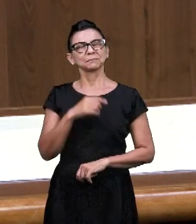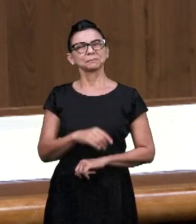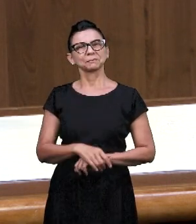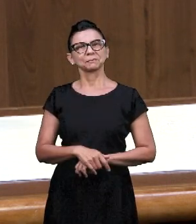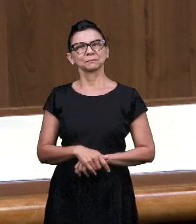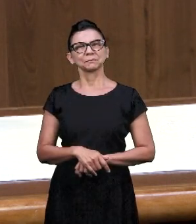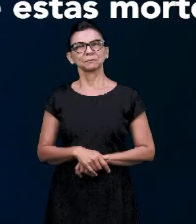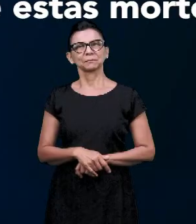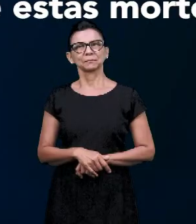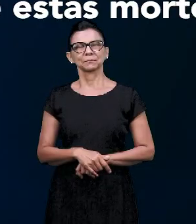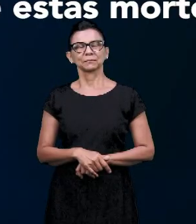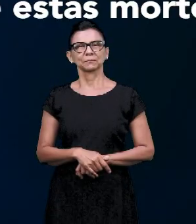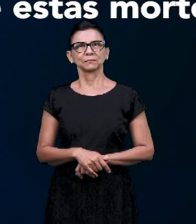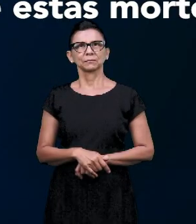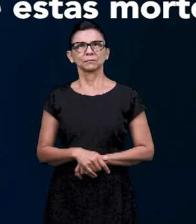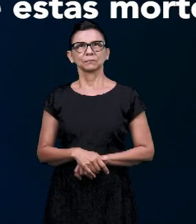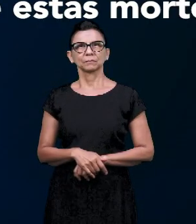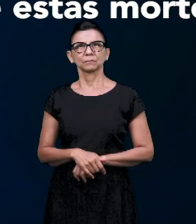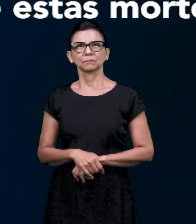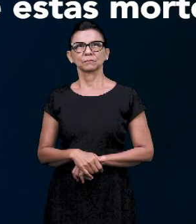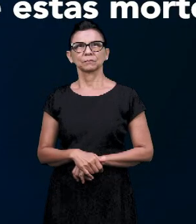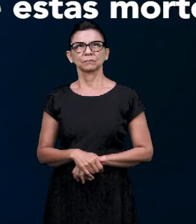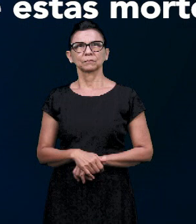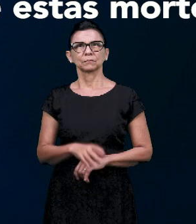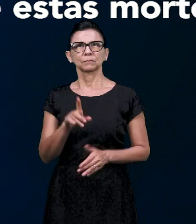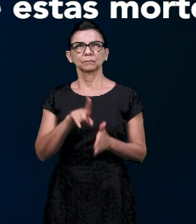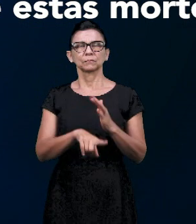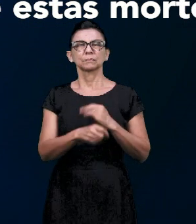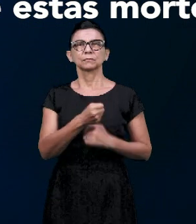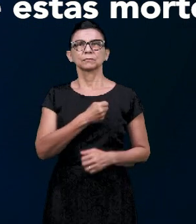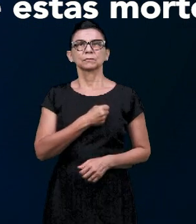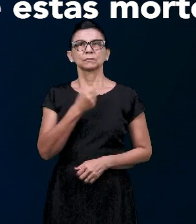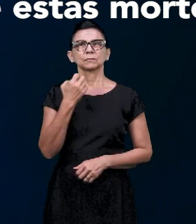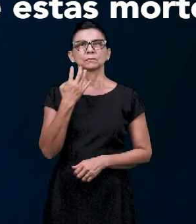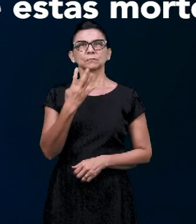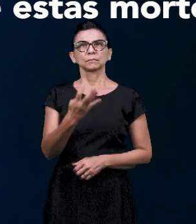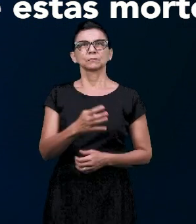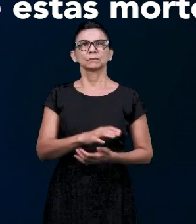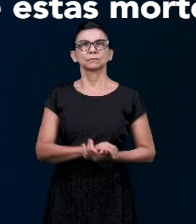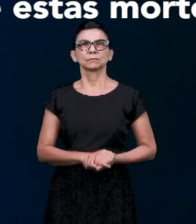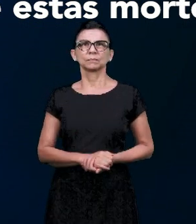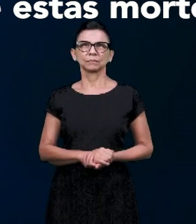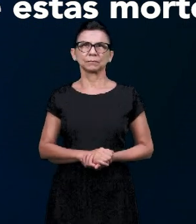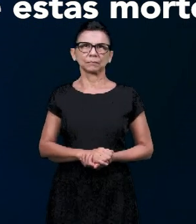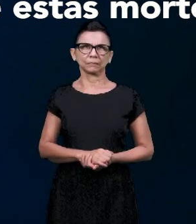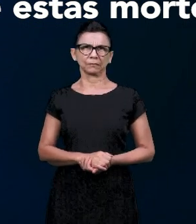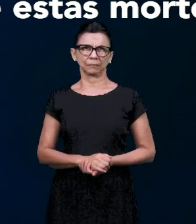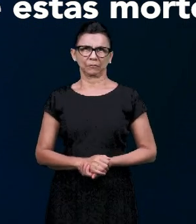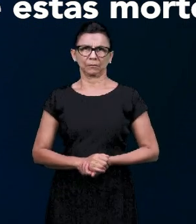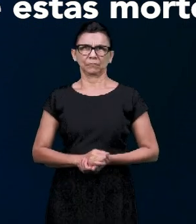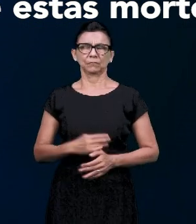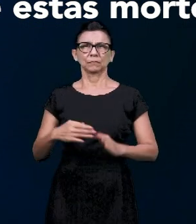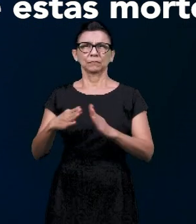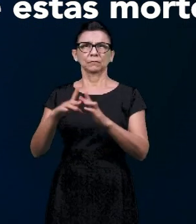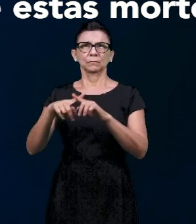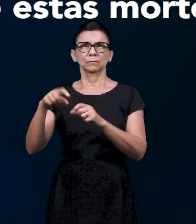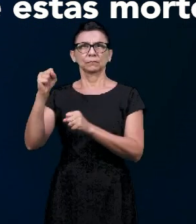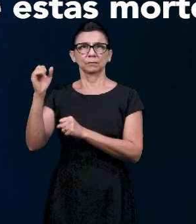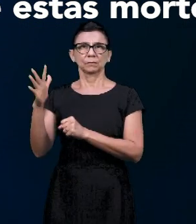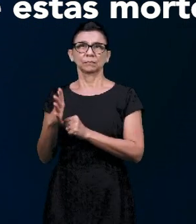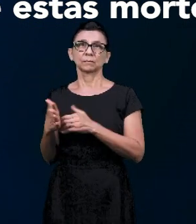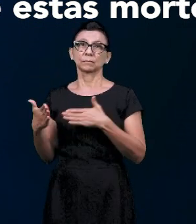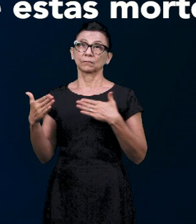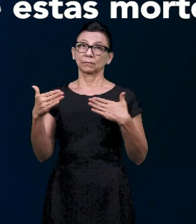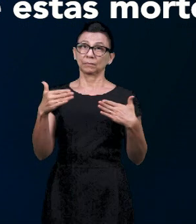question numéro 4, le fait qui a mené l'église de Sardes à se dévier du projet qui l'a amené à avoir une